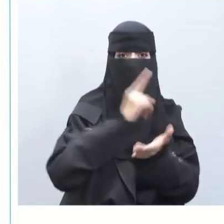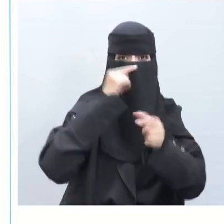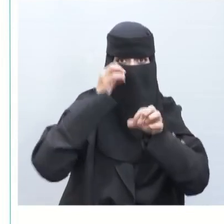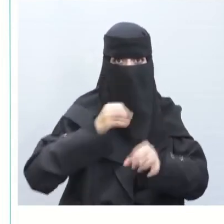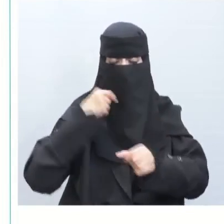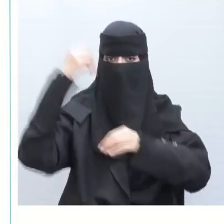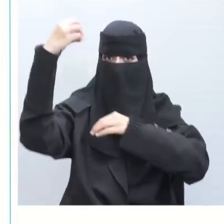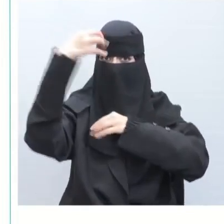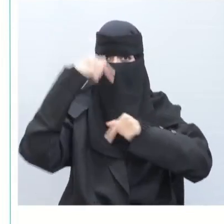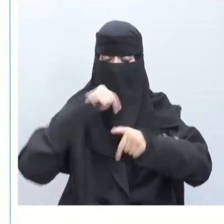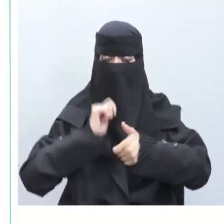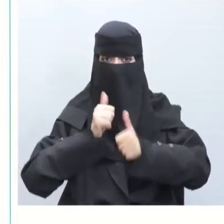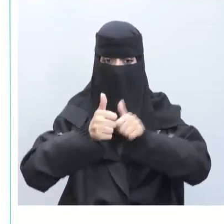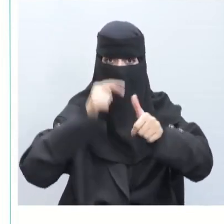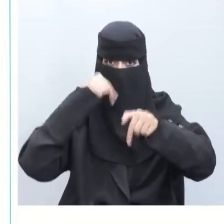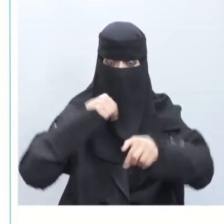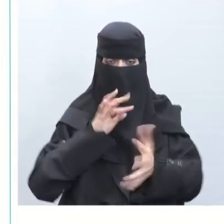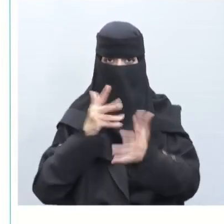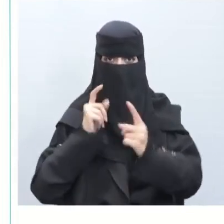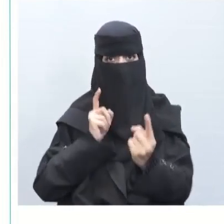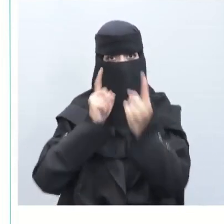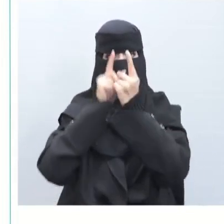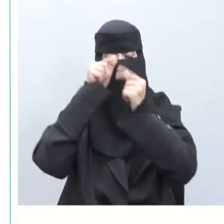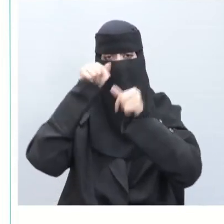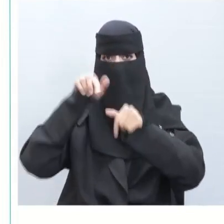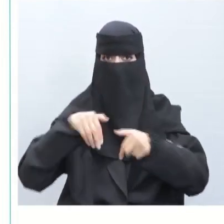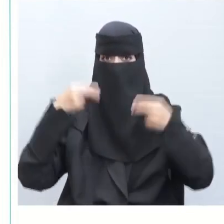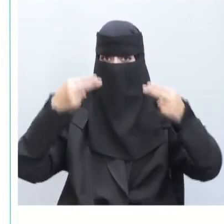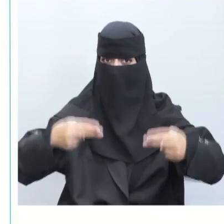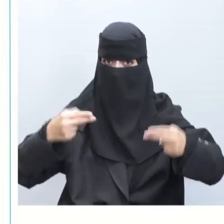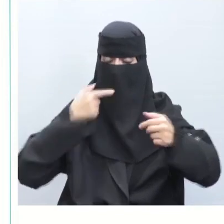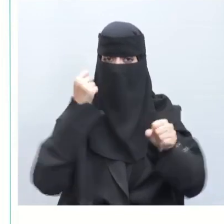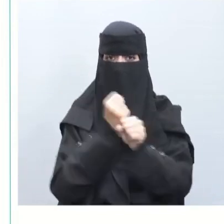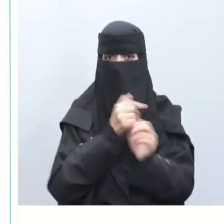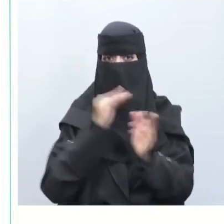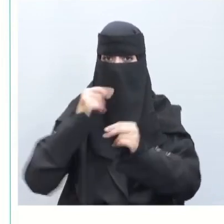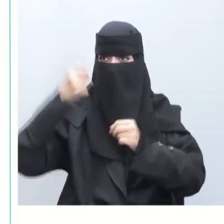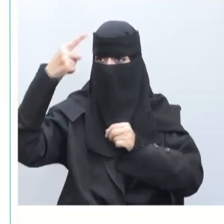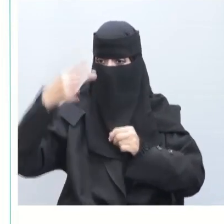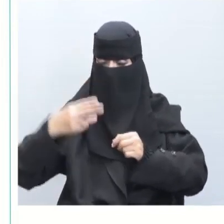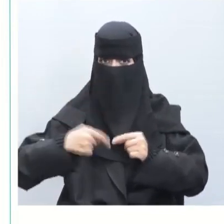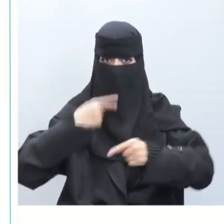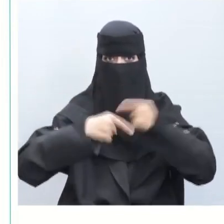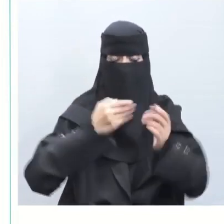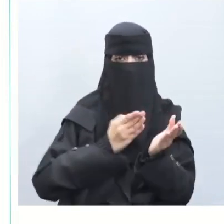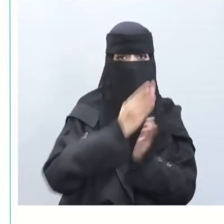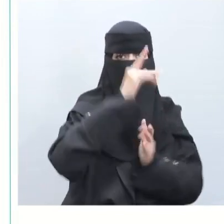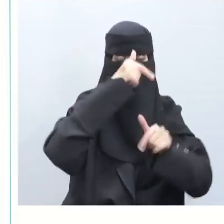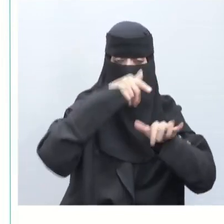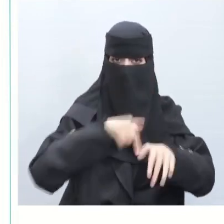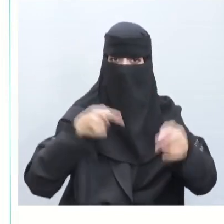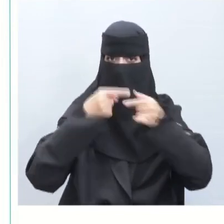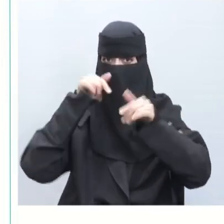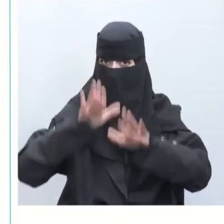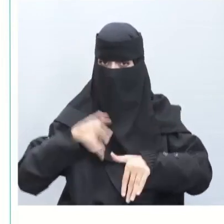نسلط الضوء على التحديات التي قد تواجهها الفعاليه لكي نطبق معايير الاستدامه او معايير التي